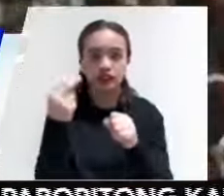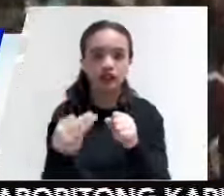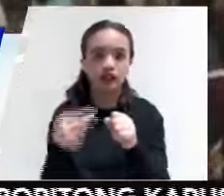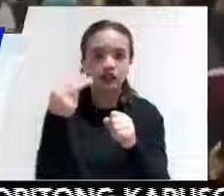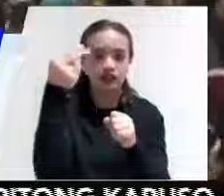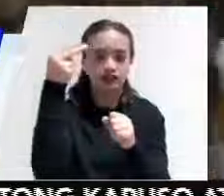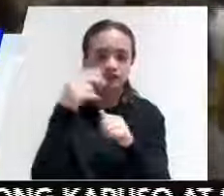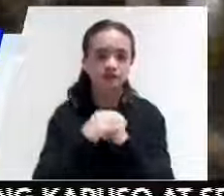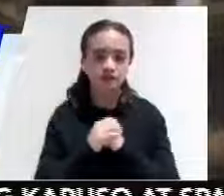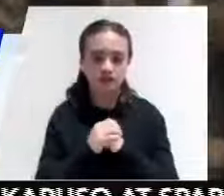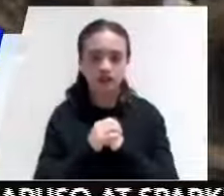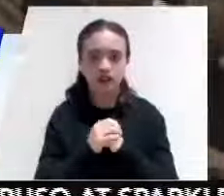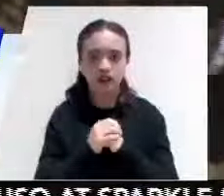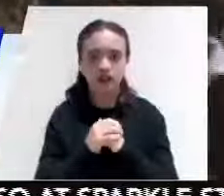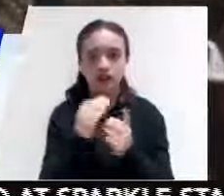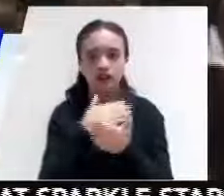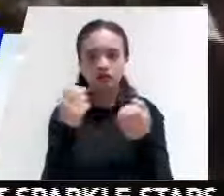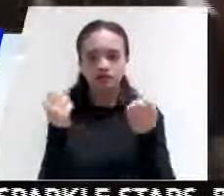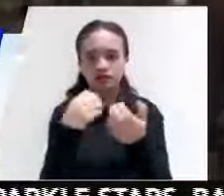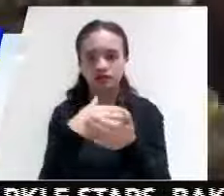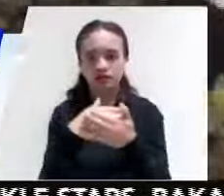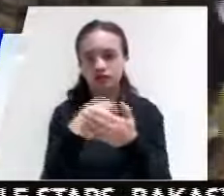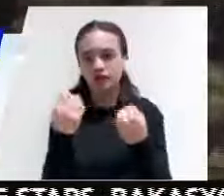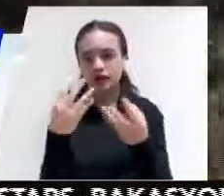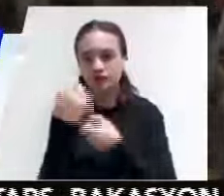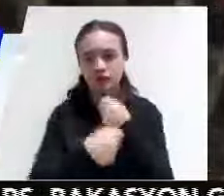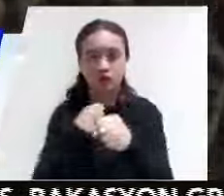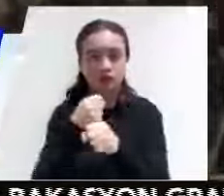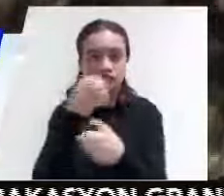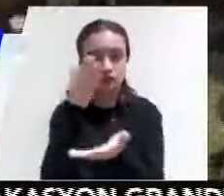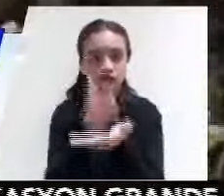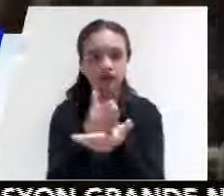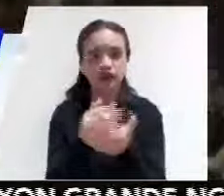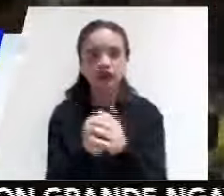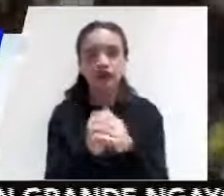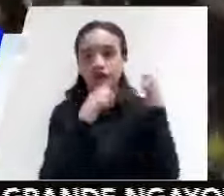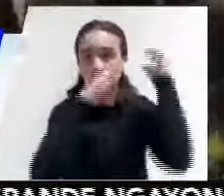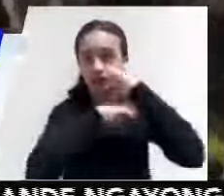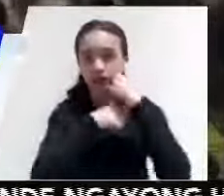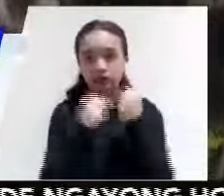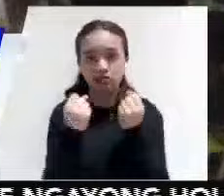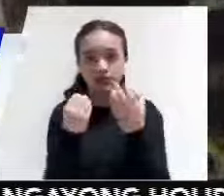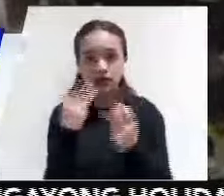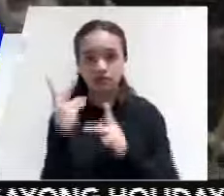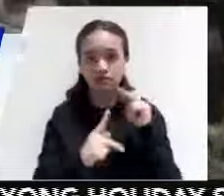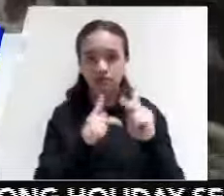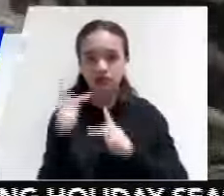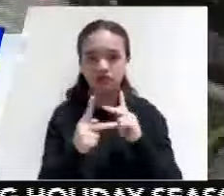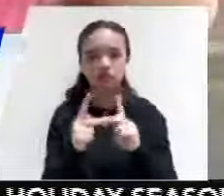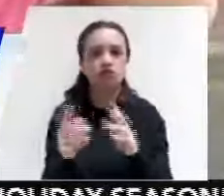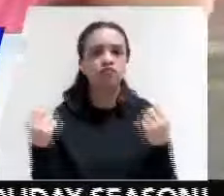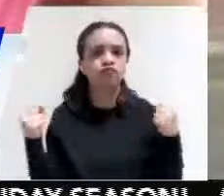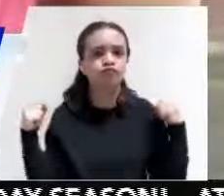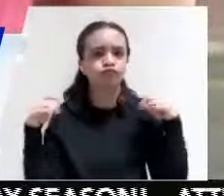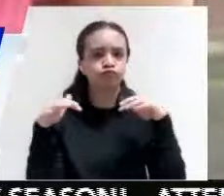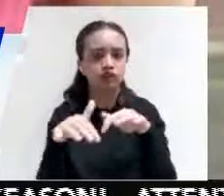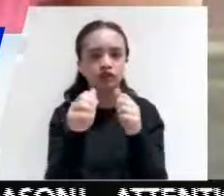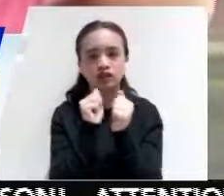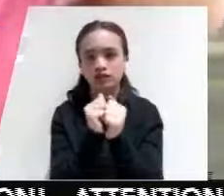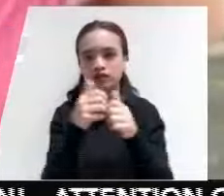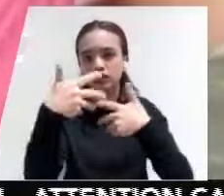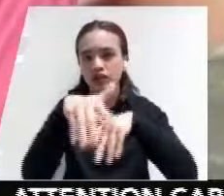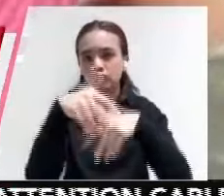napigil ng ilang taon, inaasahang mas magiging sabik at mas marami pa sa nakaraan ang sasama sa traslasyon ngayong 2024. Hanggat